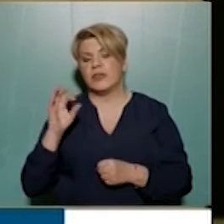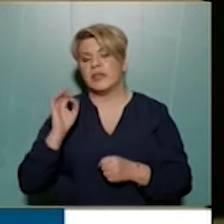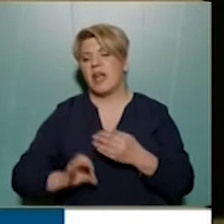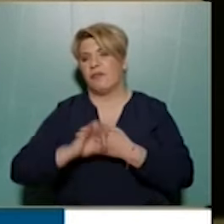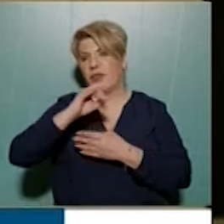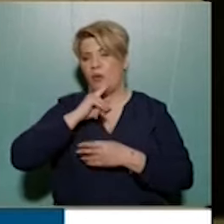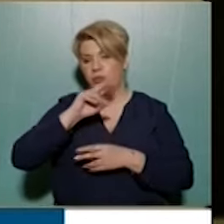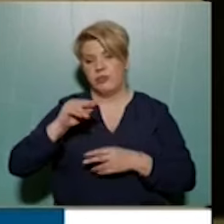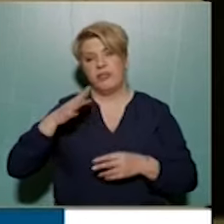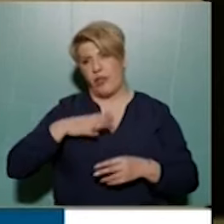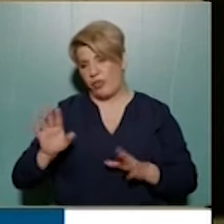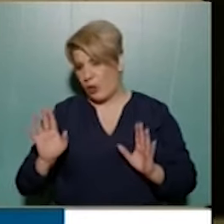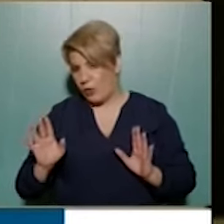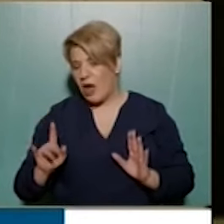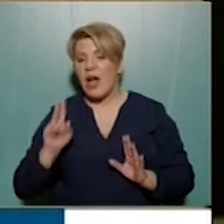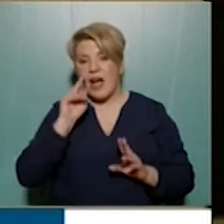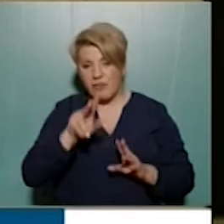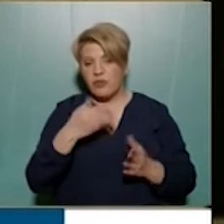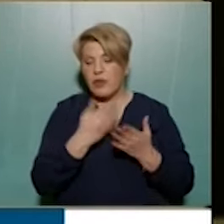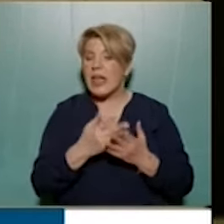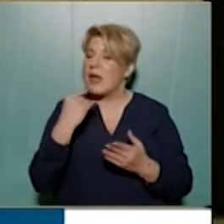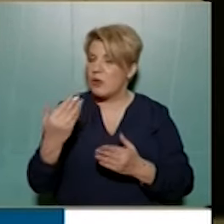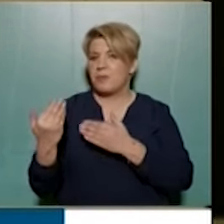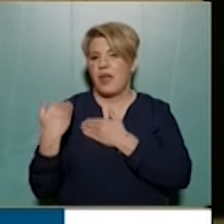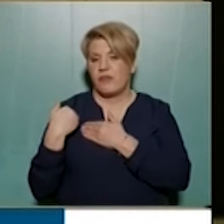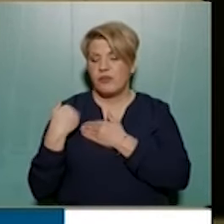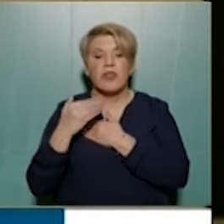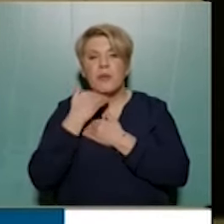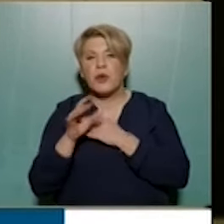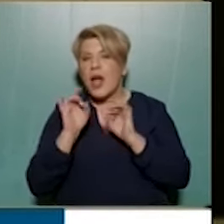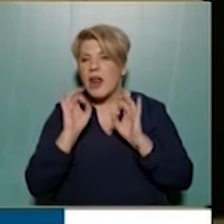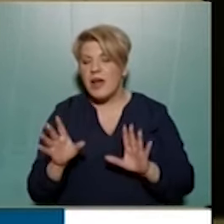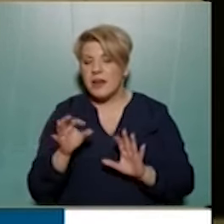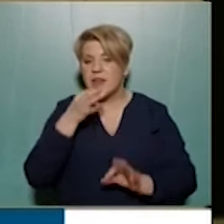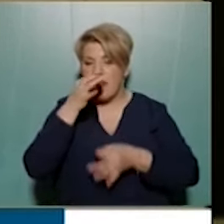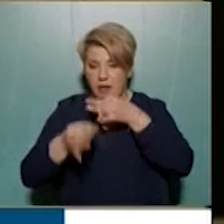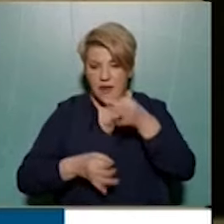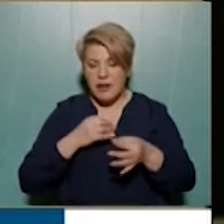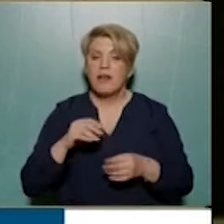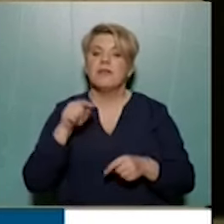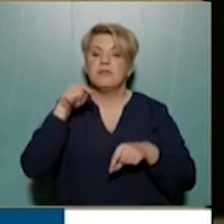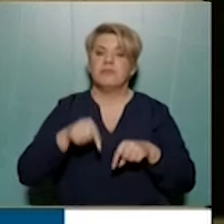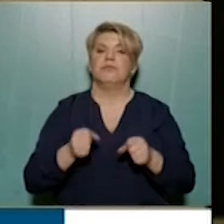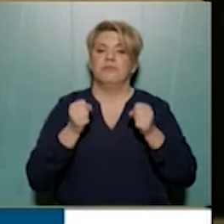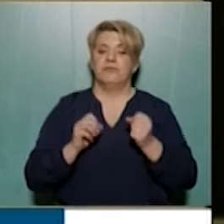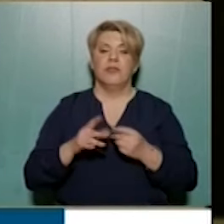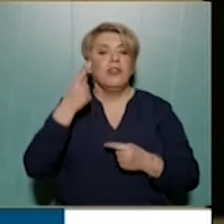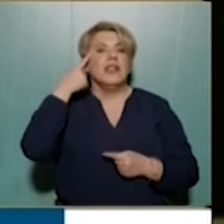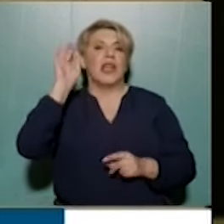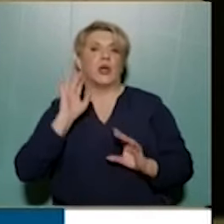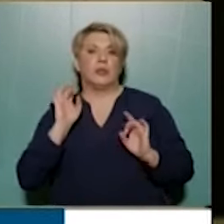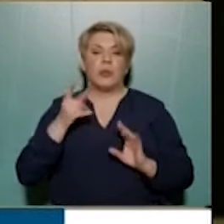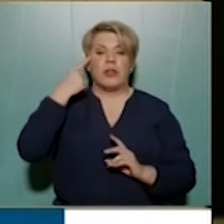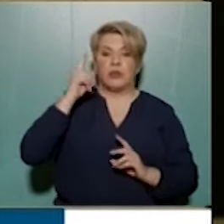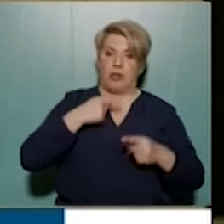Χρυσή Αυγή. Αυτά όλα λοιπόν έχουν υπεύθυνους και δεν μπορεί κανένας να βγαίνει και να απαριστάνει σήμερα τον ανήξερο μετά